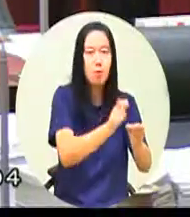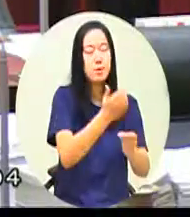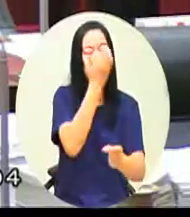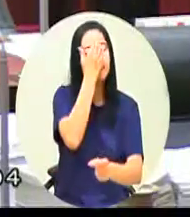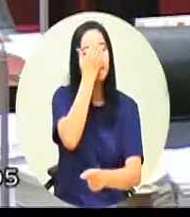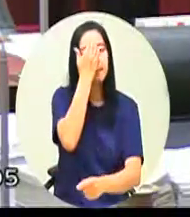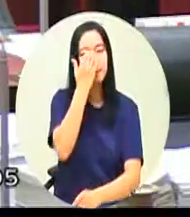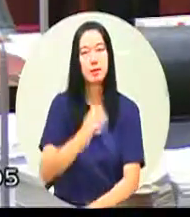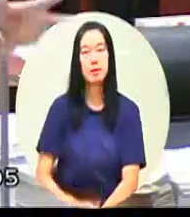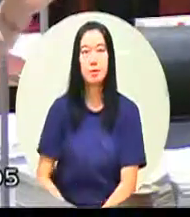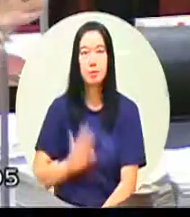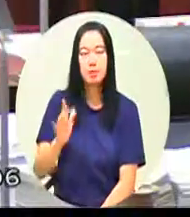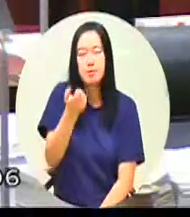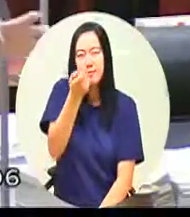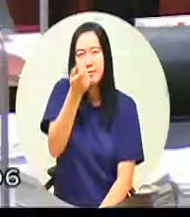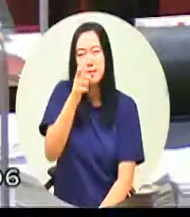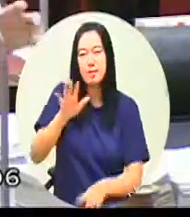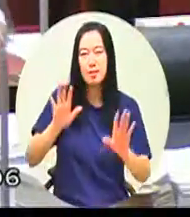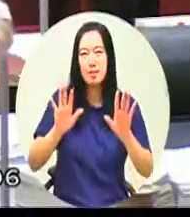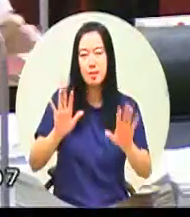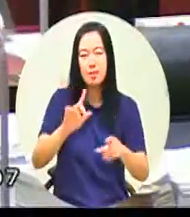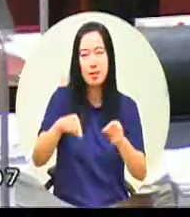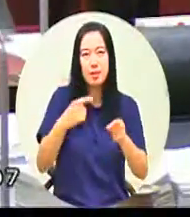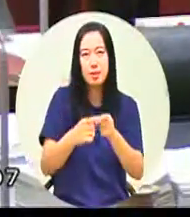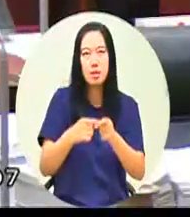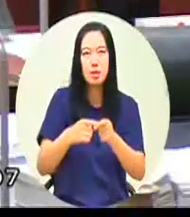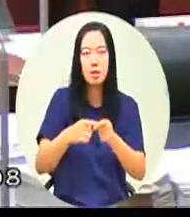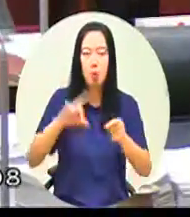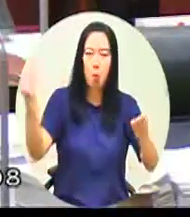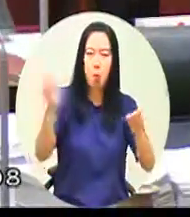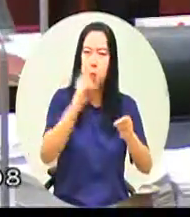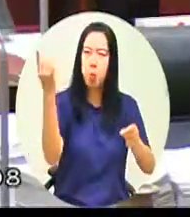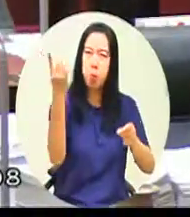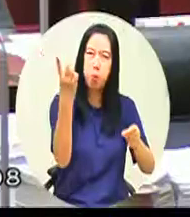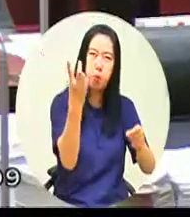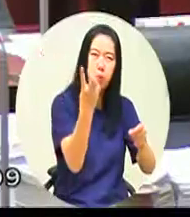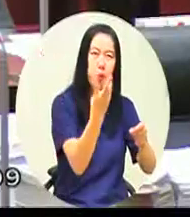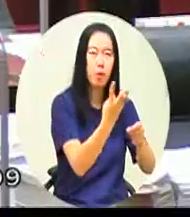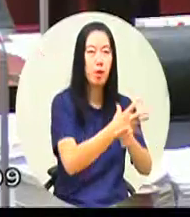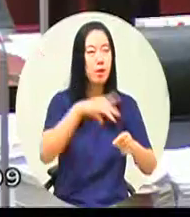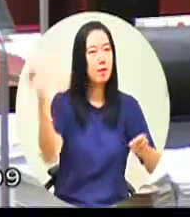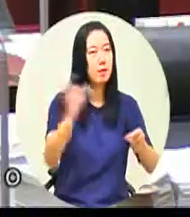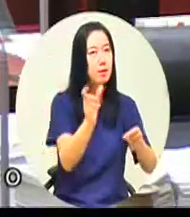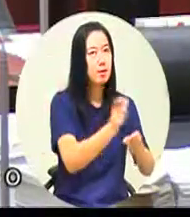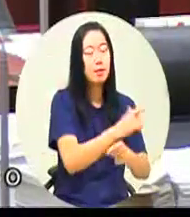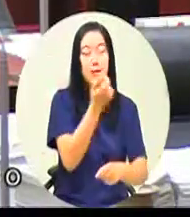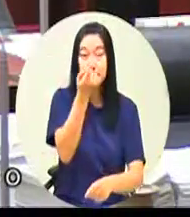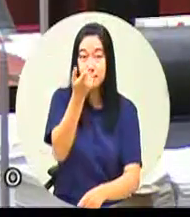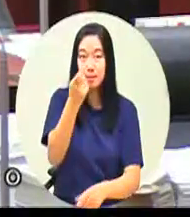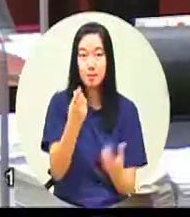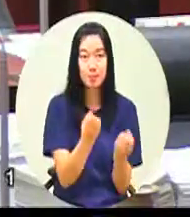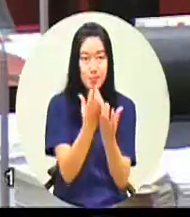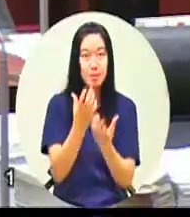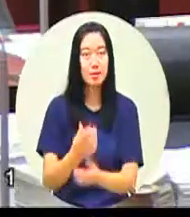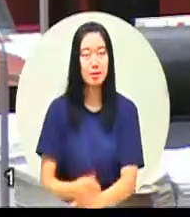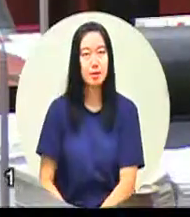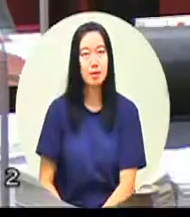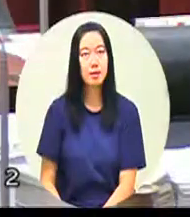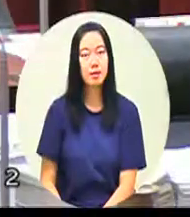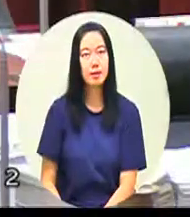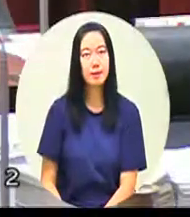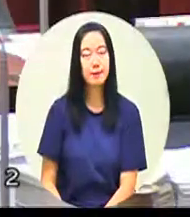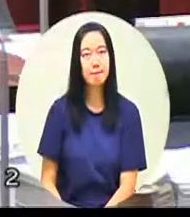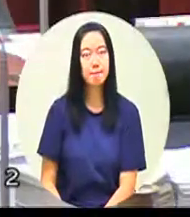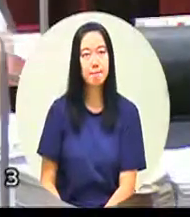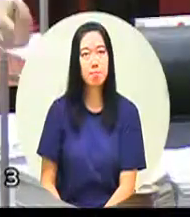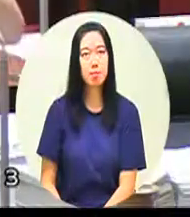但是足少像今年呢。连续2-3个台风啊，都集在一起的，好、哦，就这样，那个你像我们到那